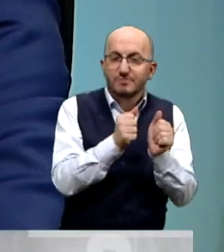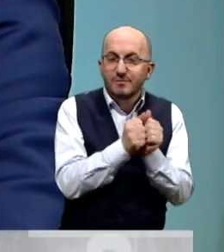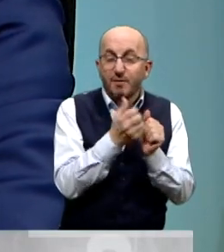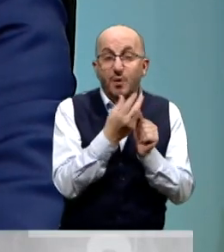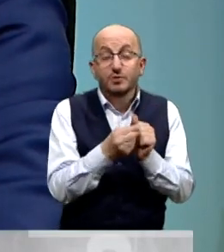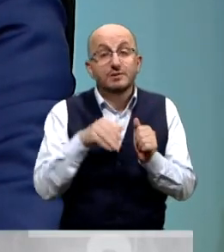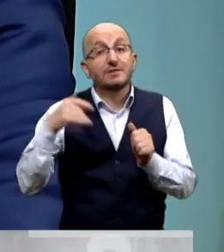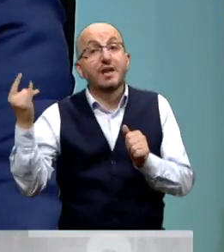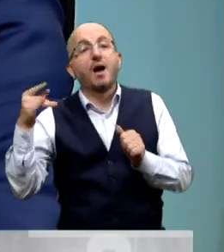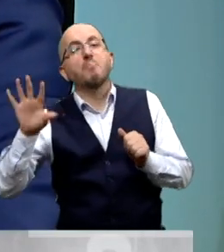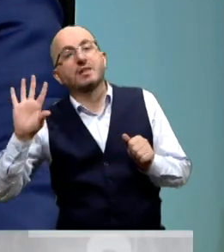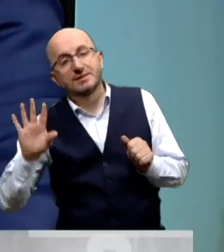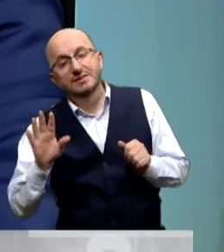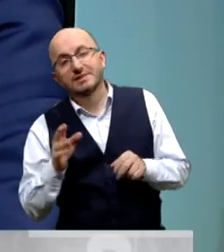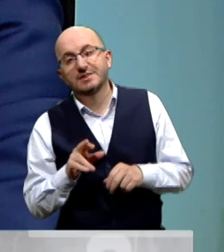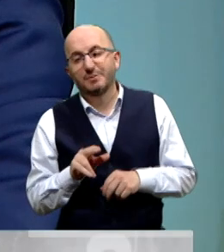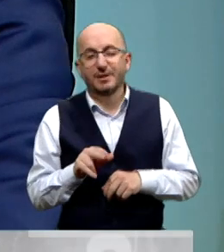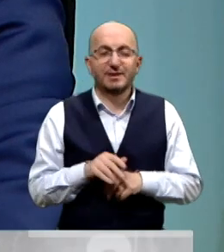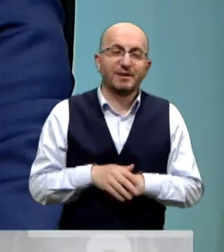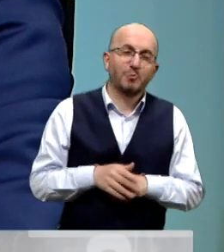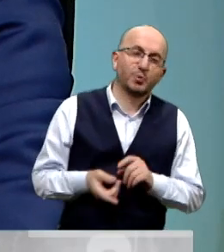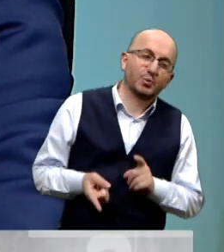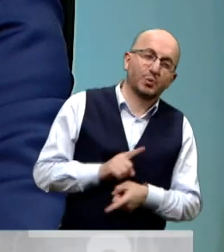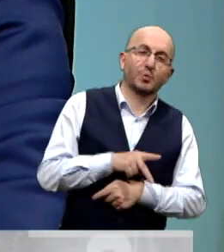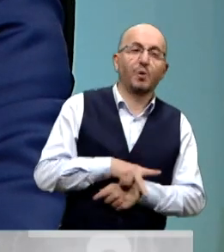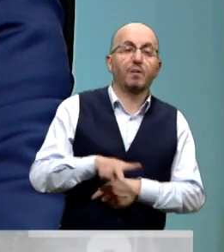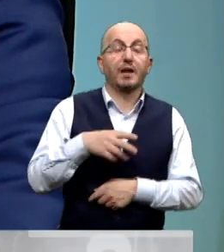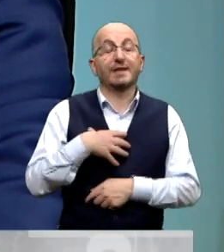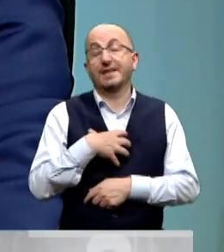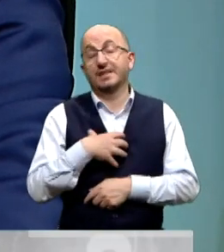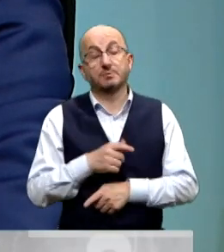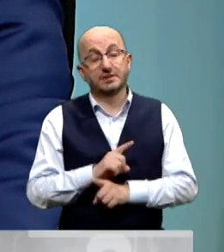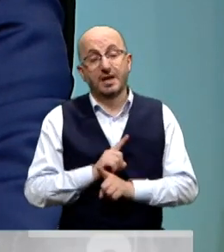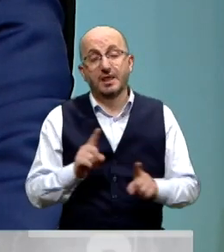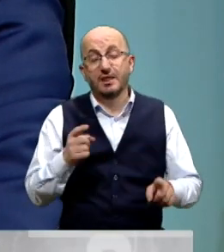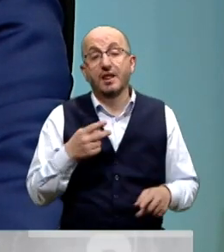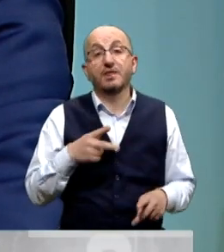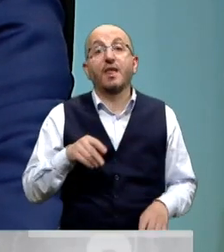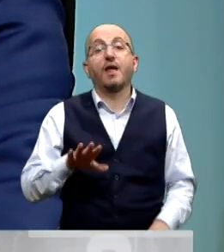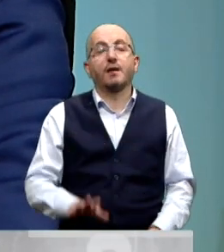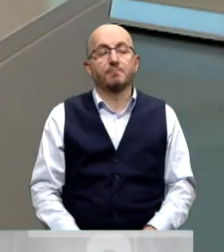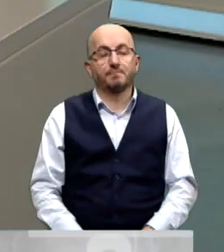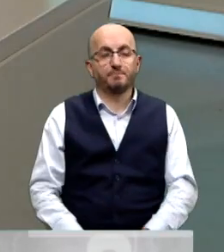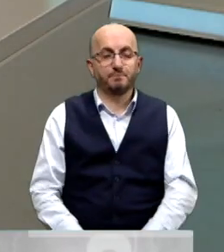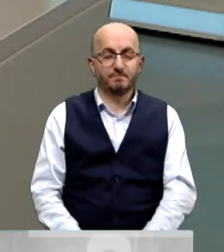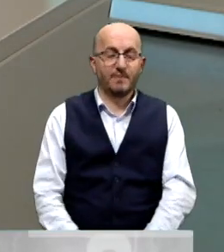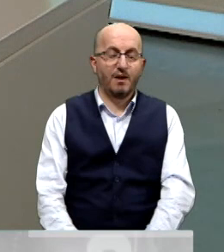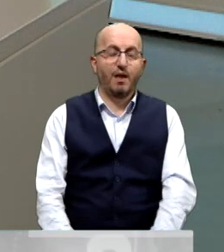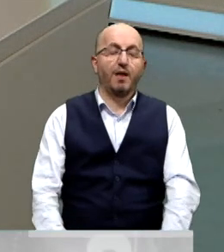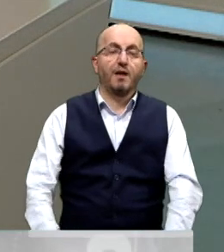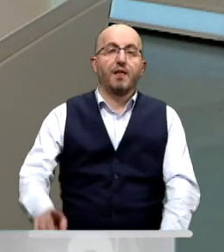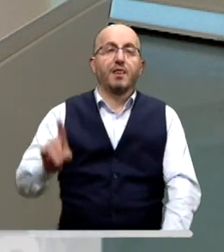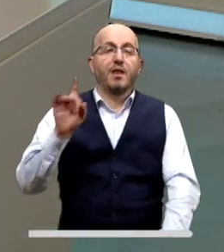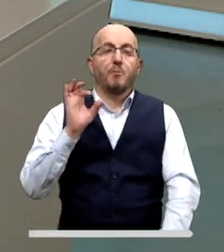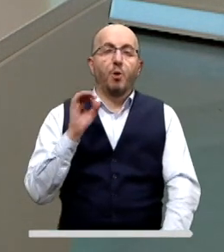gelsin dışarıya gitmesin vesaire gibi bu tür yöntemler dinimizde asla tecvit edilemez Cenabı Allah böyle bir şey